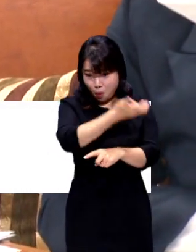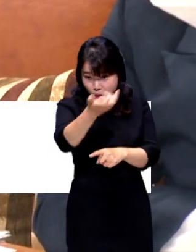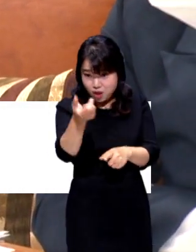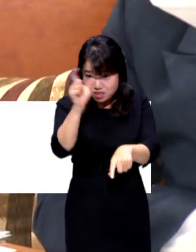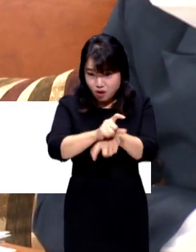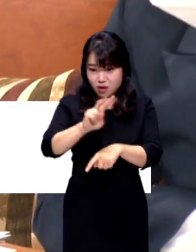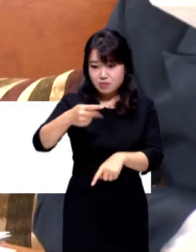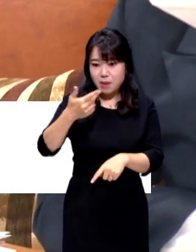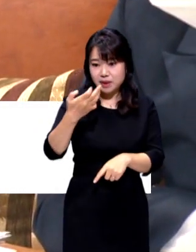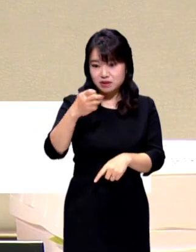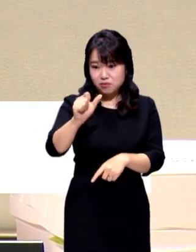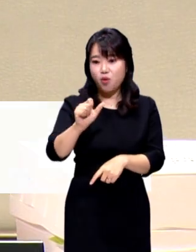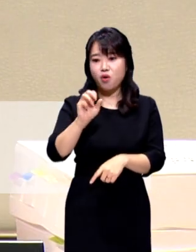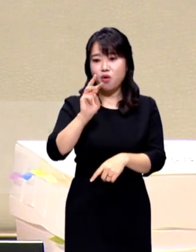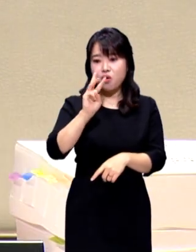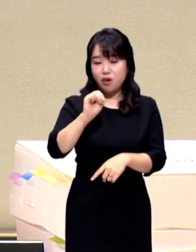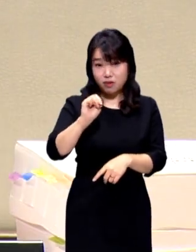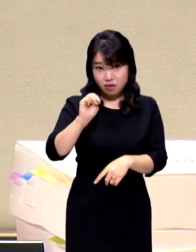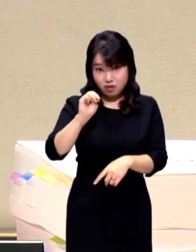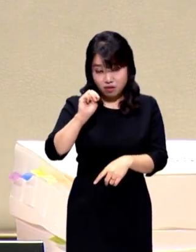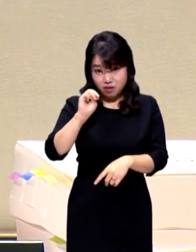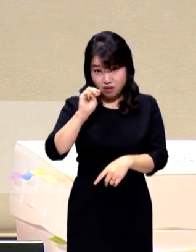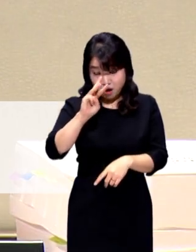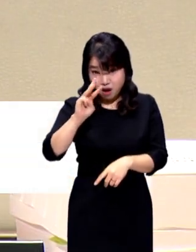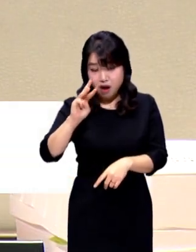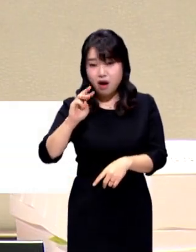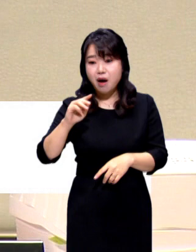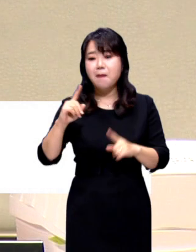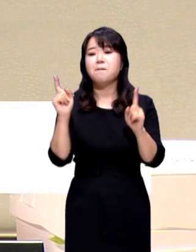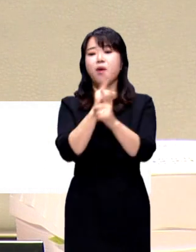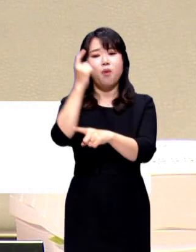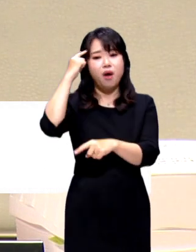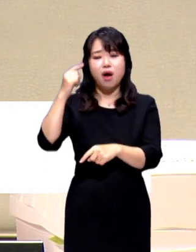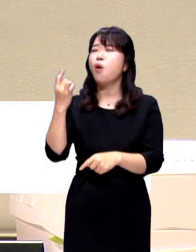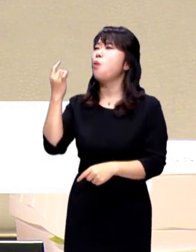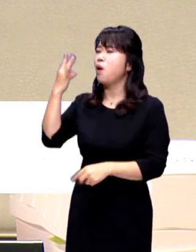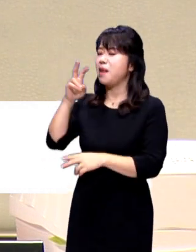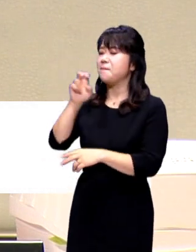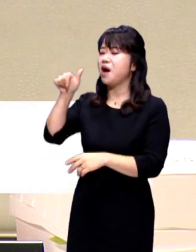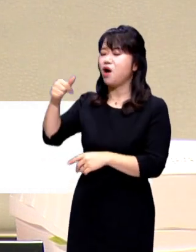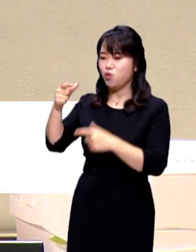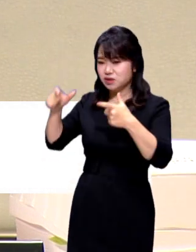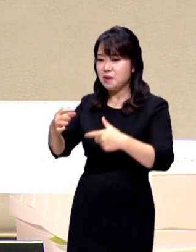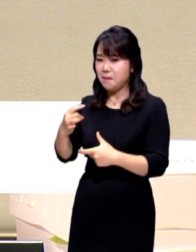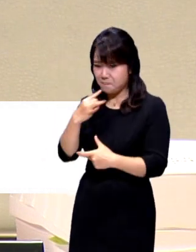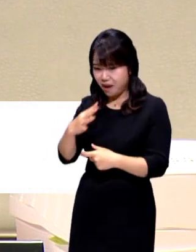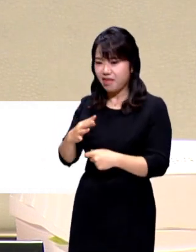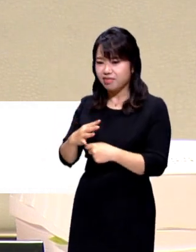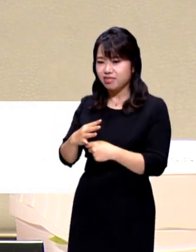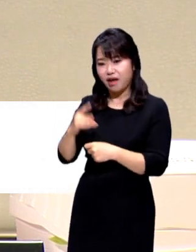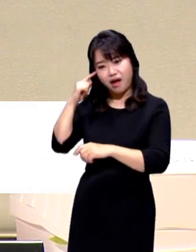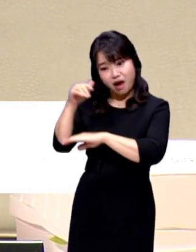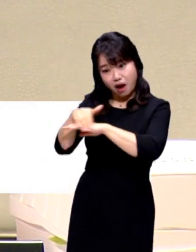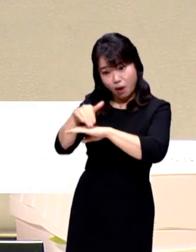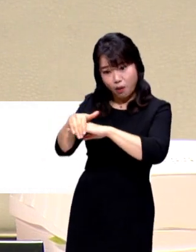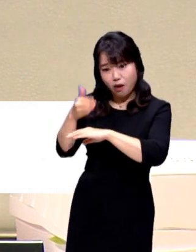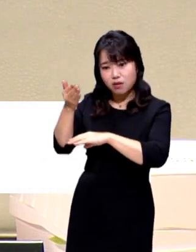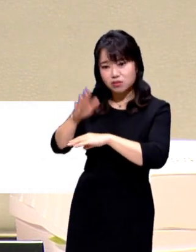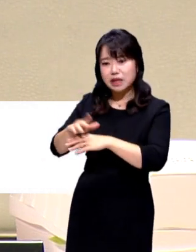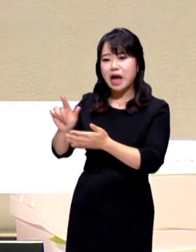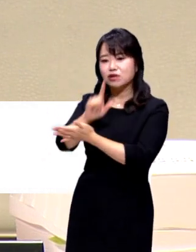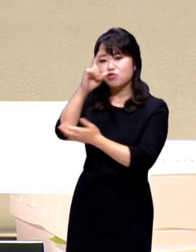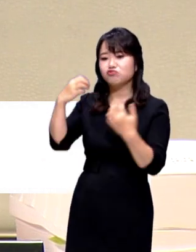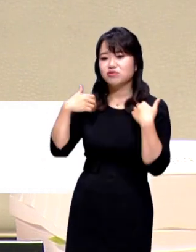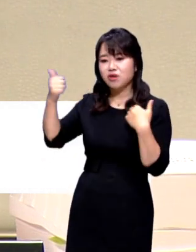계획을 확대한 거거든요. 원래는 이제 이 마곡 지역만 대상으로 해서 집단에너지 공부하는 곳에서 이제 시작이 됐었는데